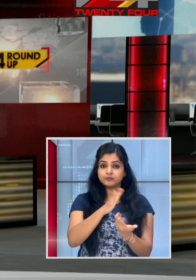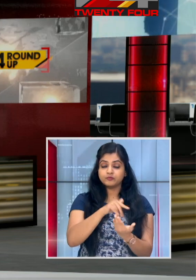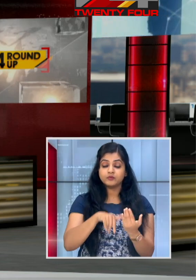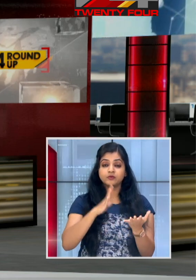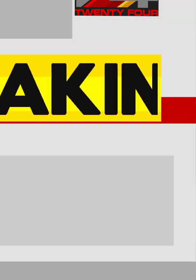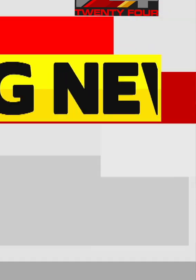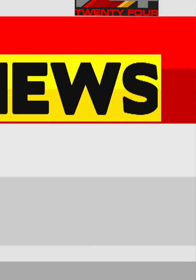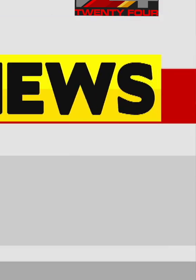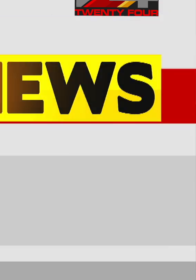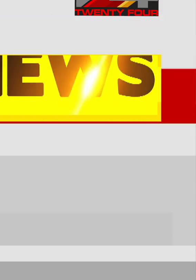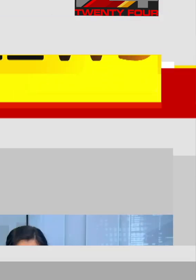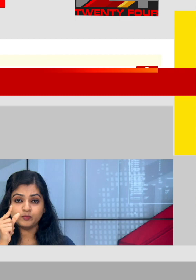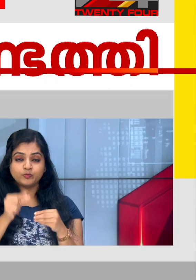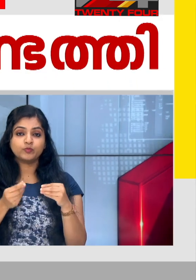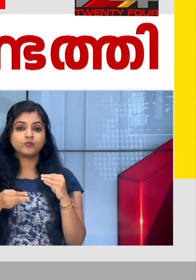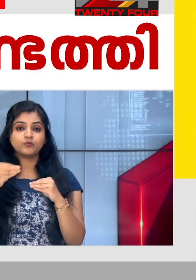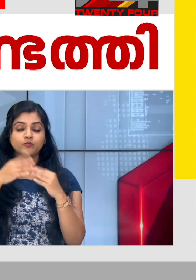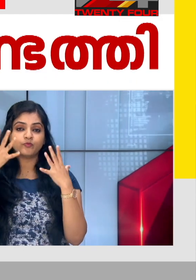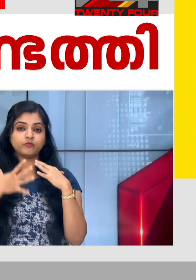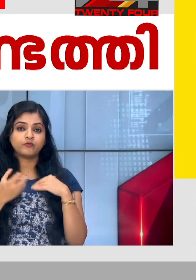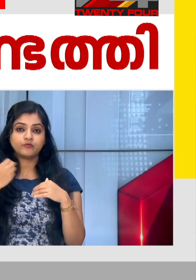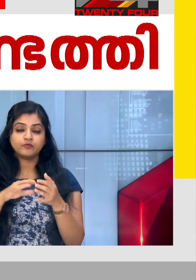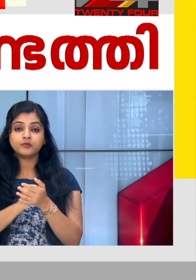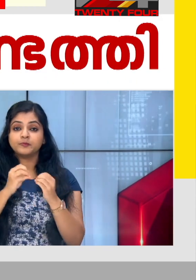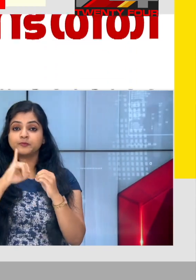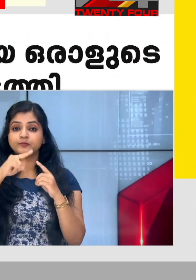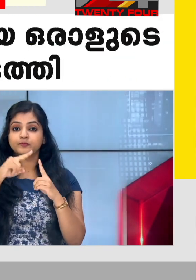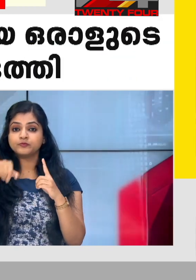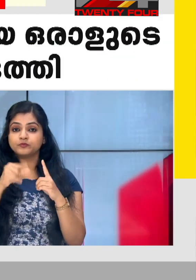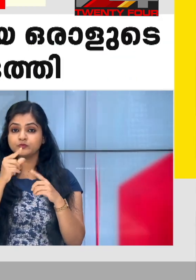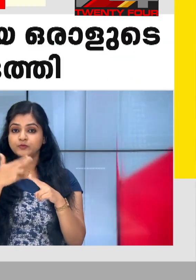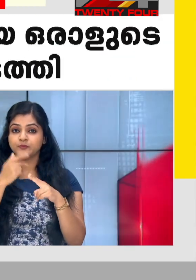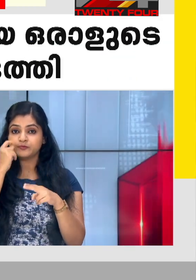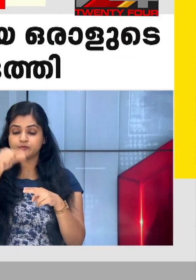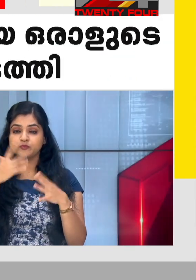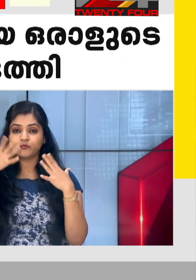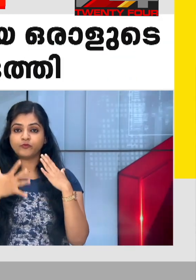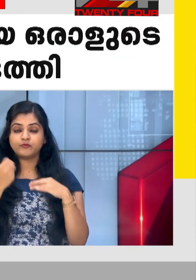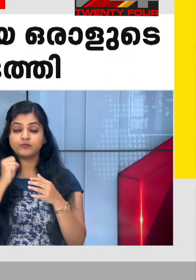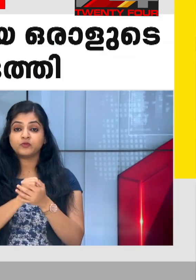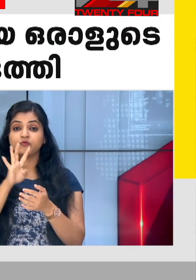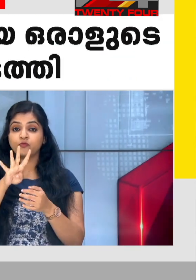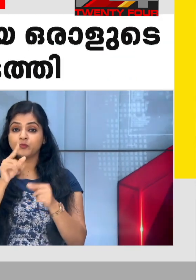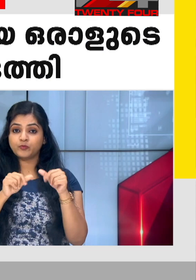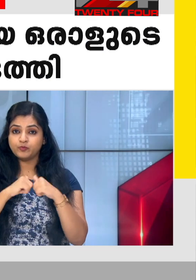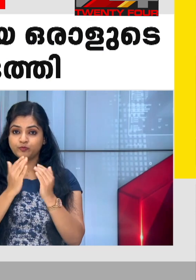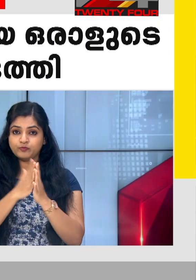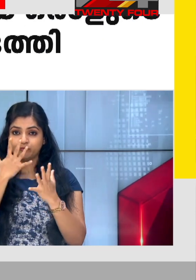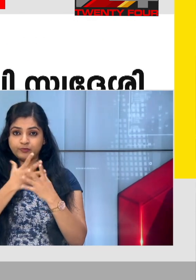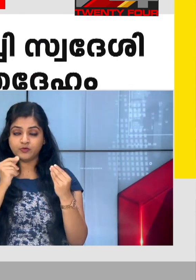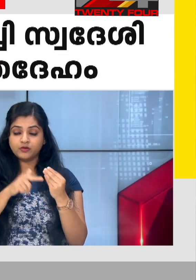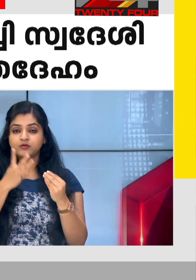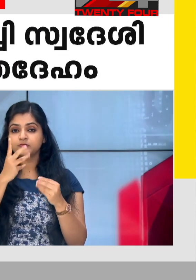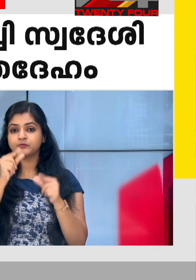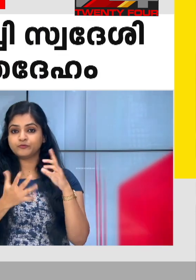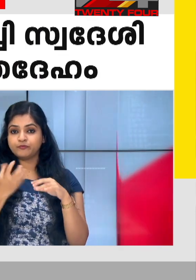കണ്ടെത്തി. പുതുക്കുറിച്ച് സ്വദേശി ബിജു ആന്റണിയുടെ മൃതദേഹമാണ് കണ്ടെത്തിയത്. അപകടത്തിൽപ്പെട്ട 4 പേരിൽ ഒരാളെ കൂടി കണ്ടെത്താനുണ്ട്. ആദിൽ പാലോട് ചേരുന്ന